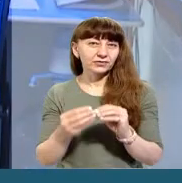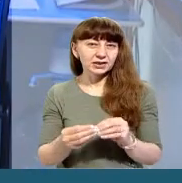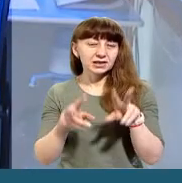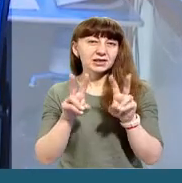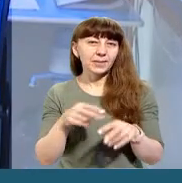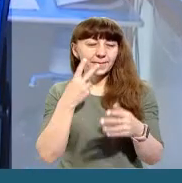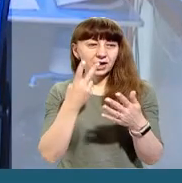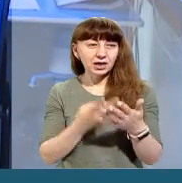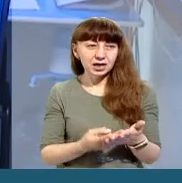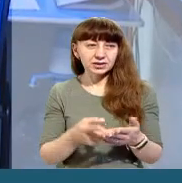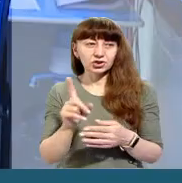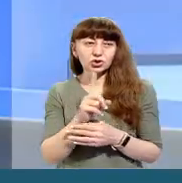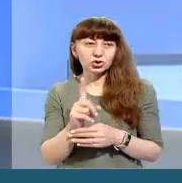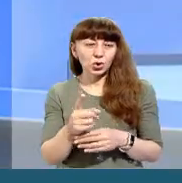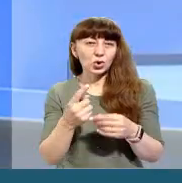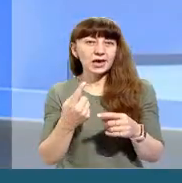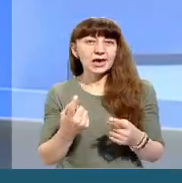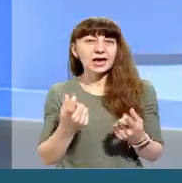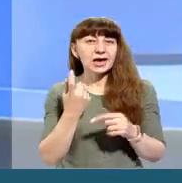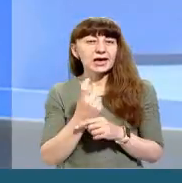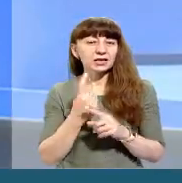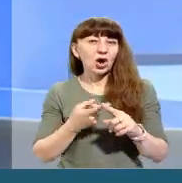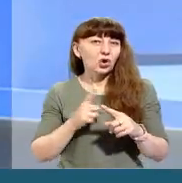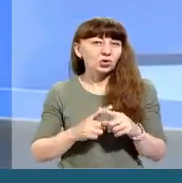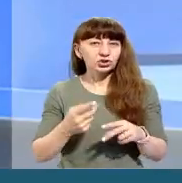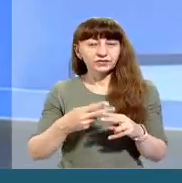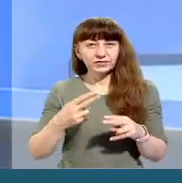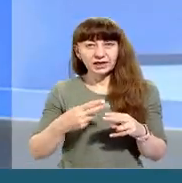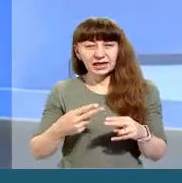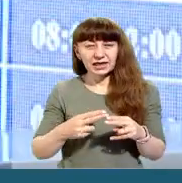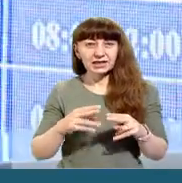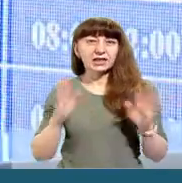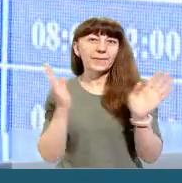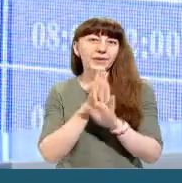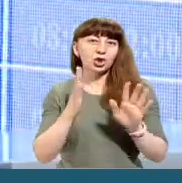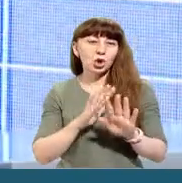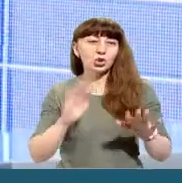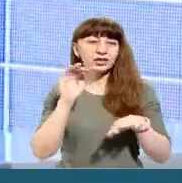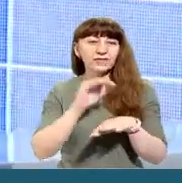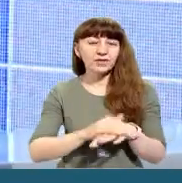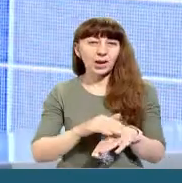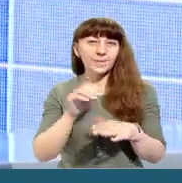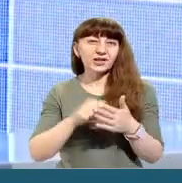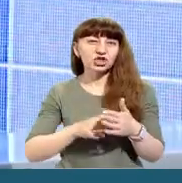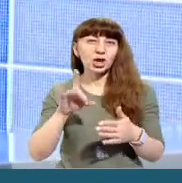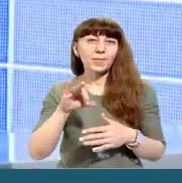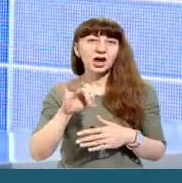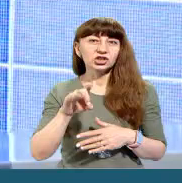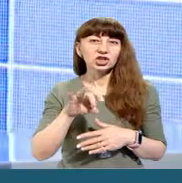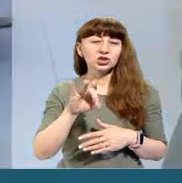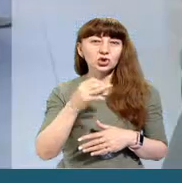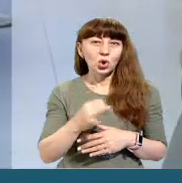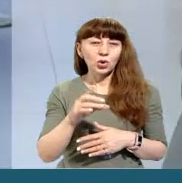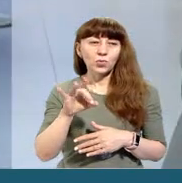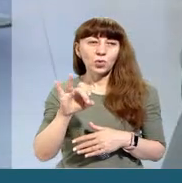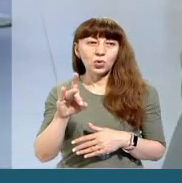Зерттеулердің нәтижесінде бұл бұрын болған құбылыстардың ішіндегі ең жойқын екені дәлелденіп отыр. Магниттік дауылдың себебі күннің көзіндегі жарылыстар.